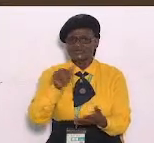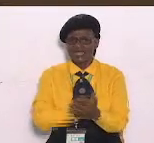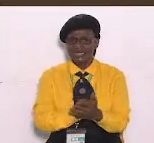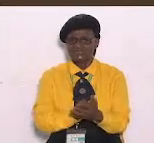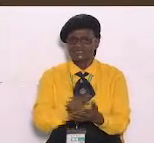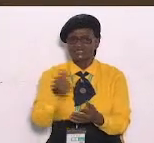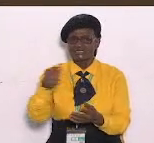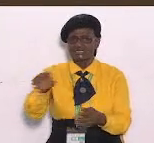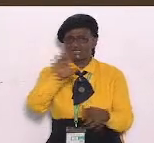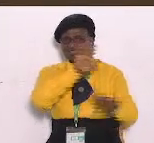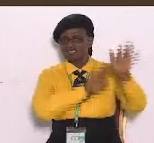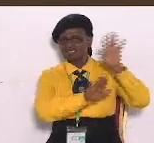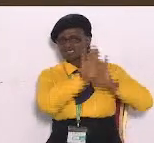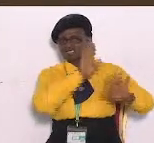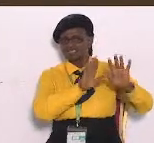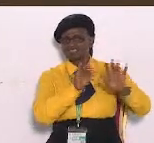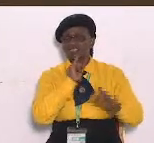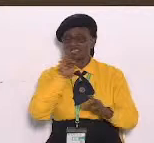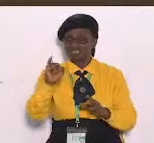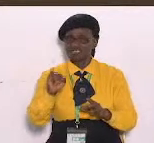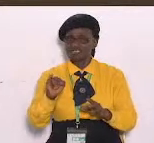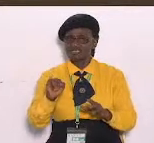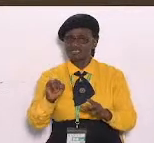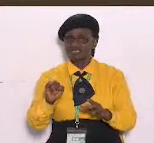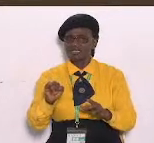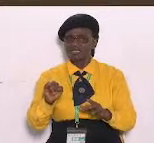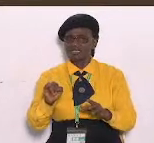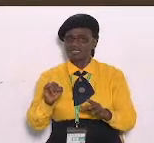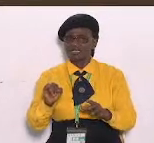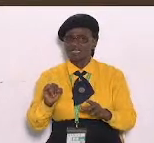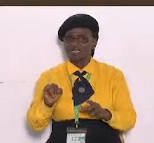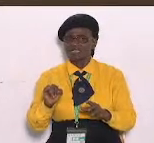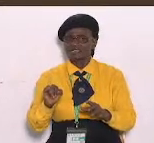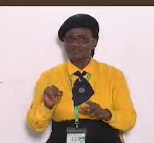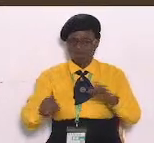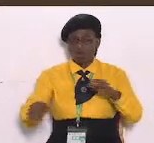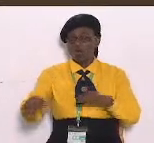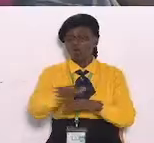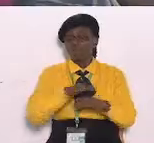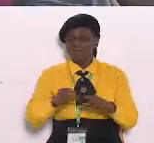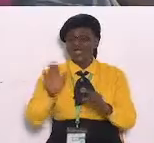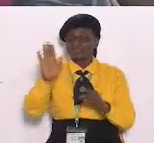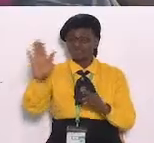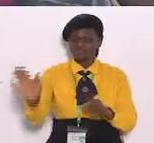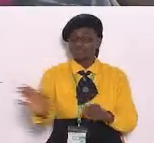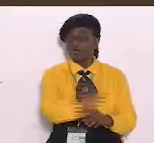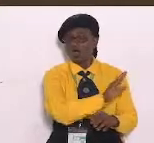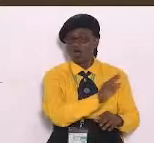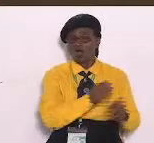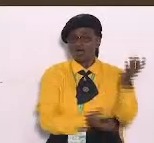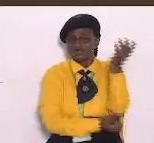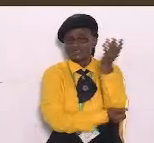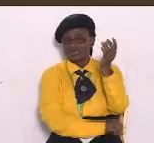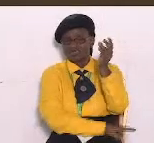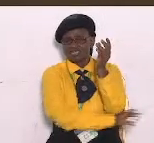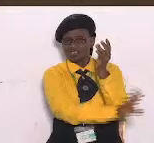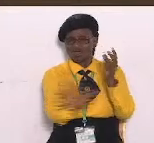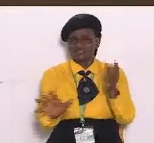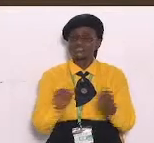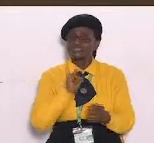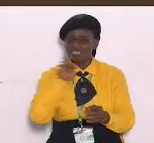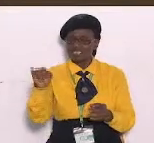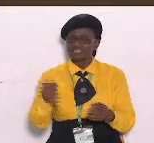discuter le fait que le fait que le siège contre tes ressources